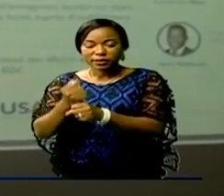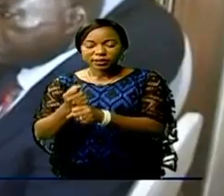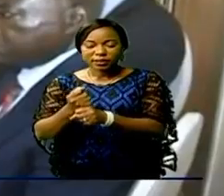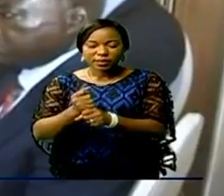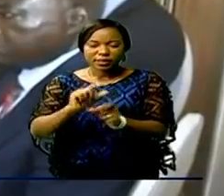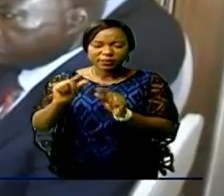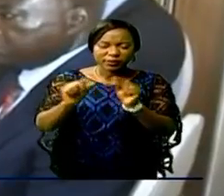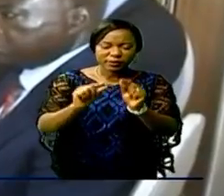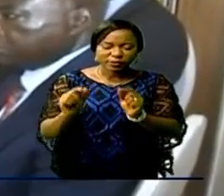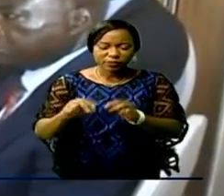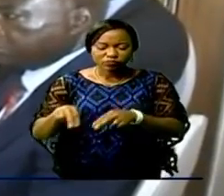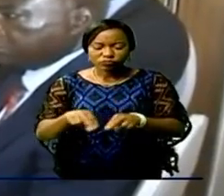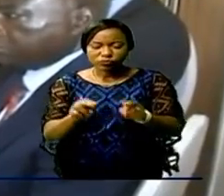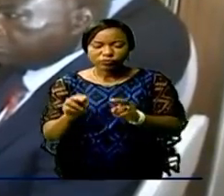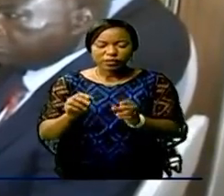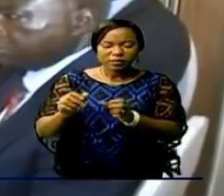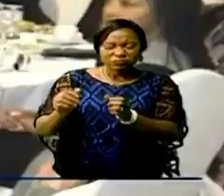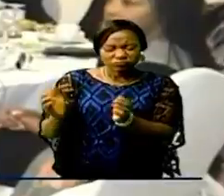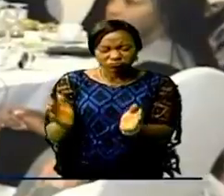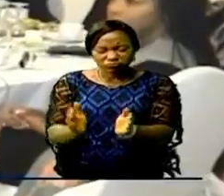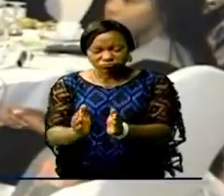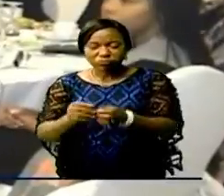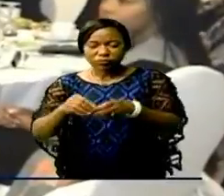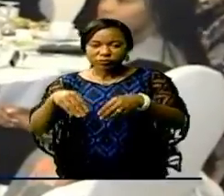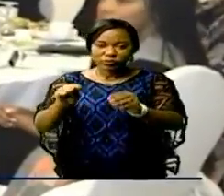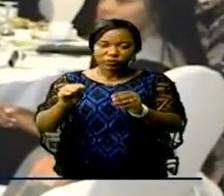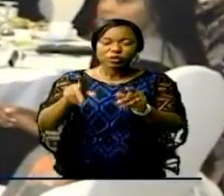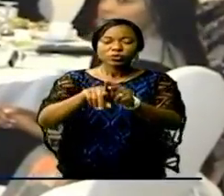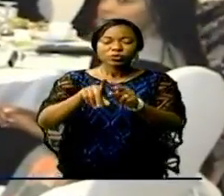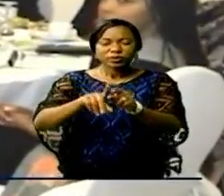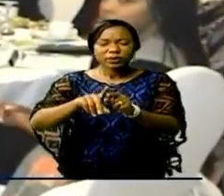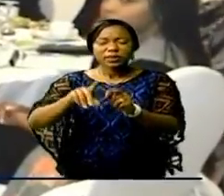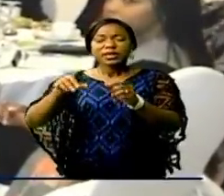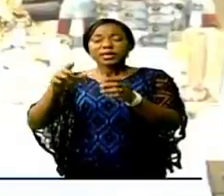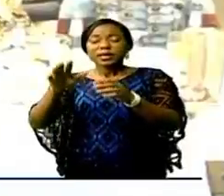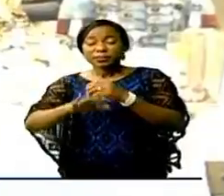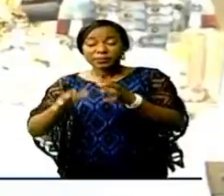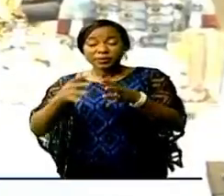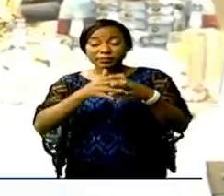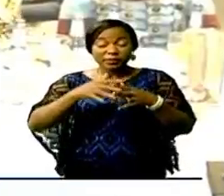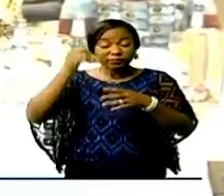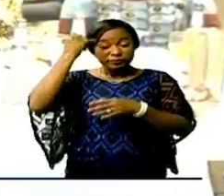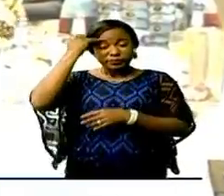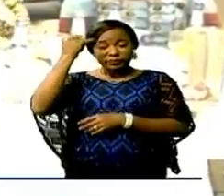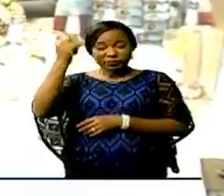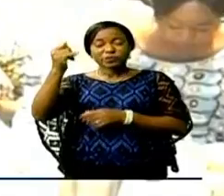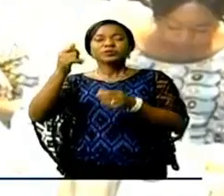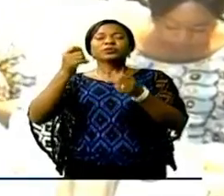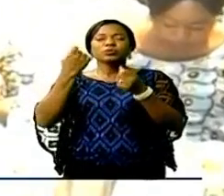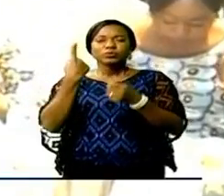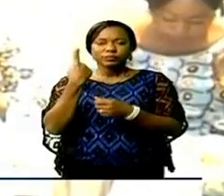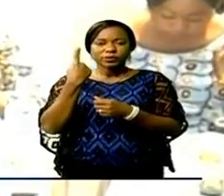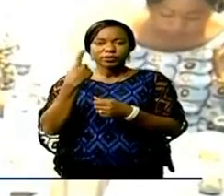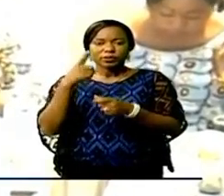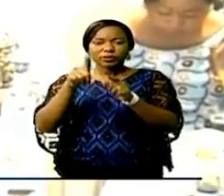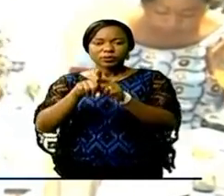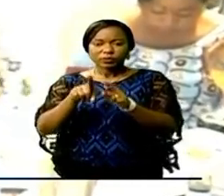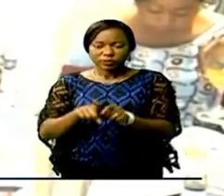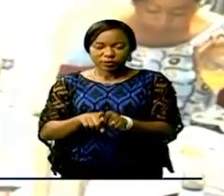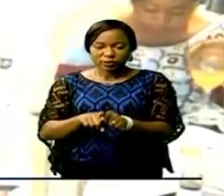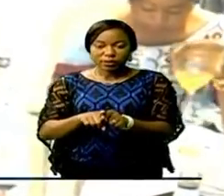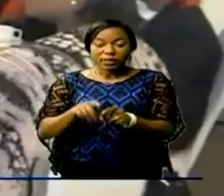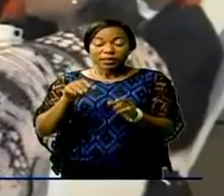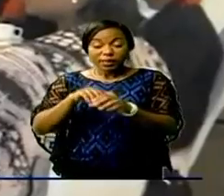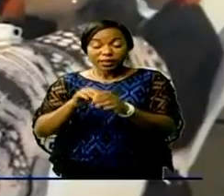et moyennes entreprises. L'USAID l'a si bien compris dans sa logique de la création d'une plateforme dite USAID Invest DRC.